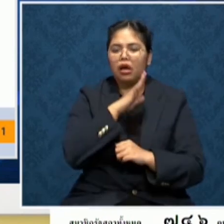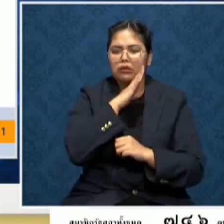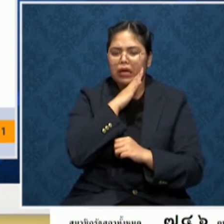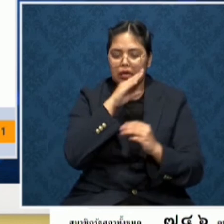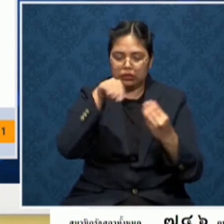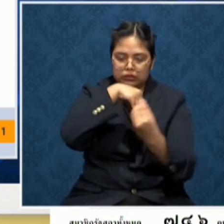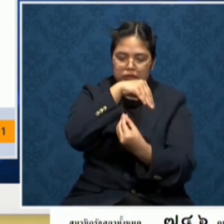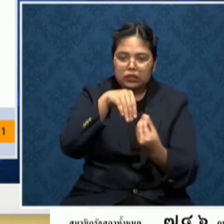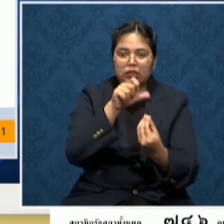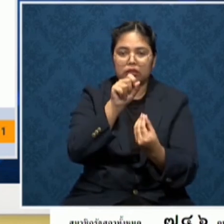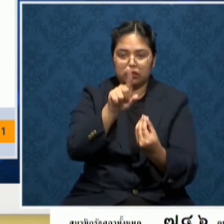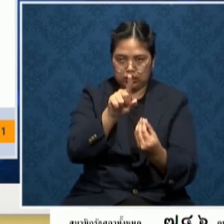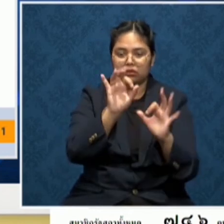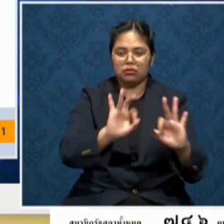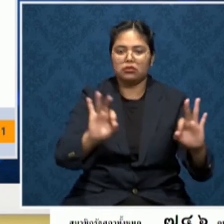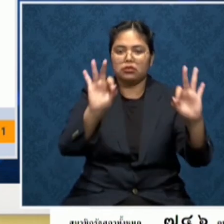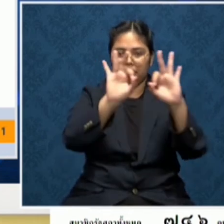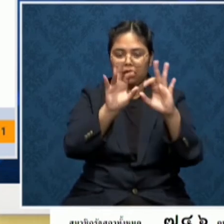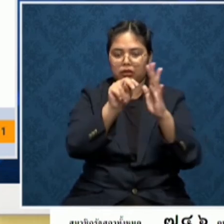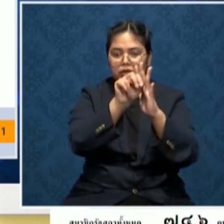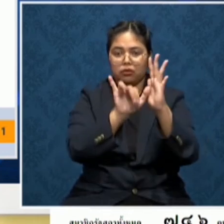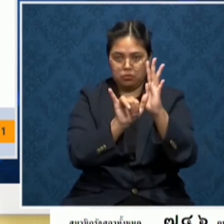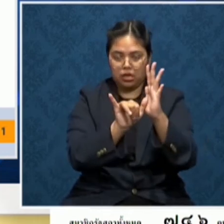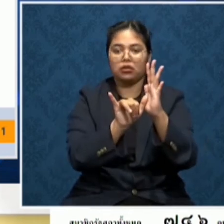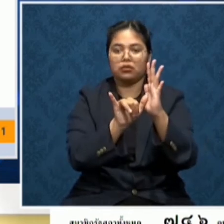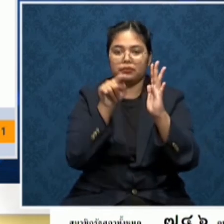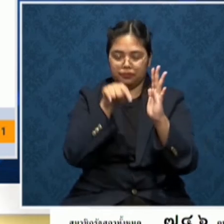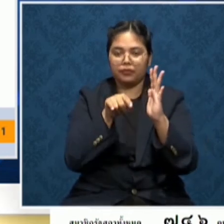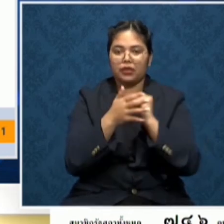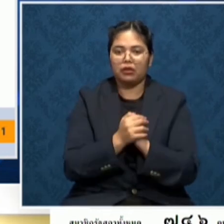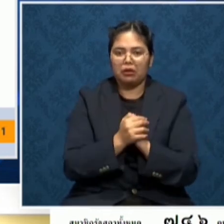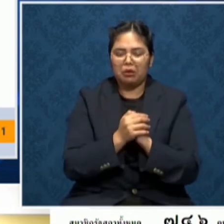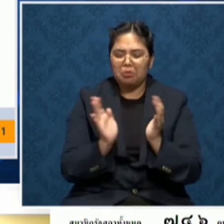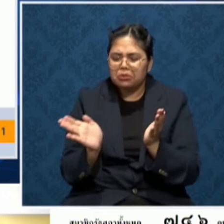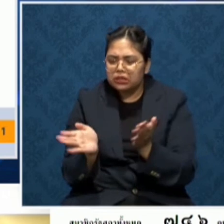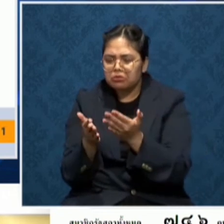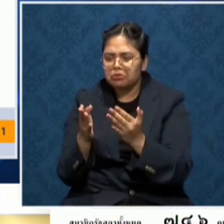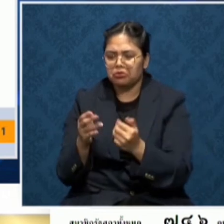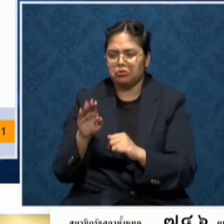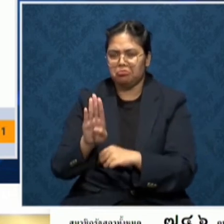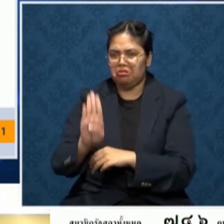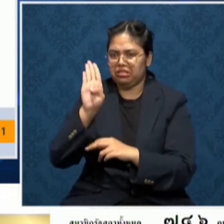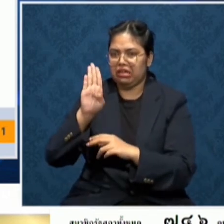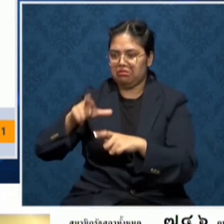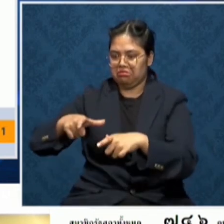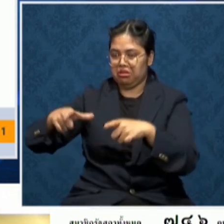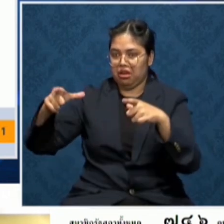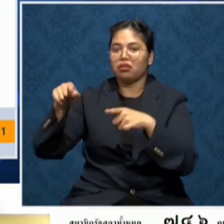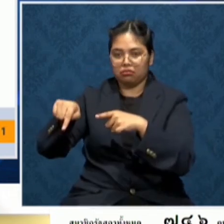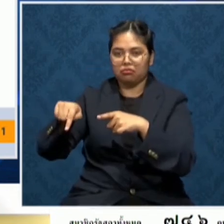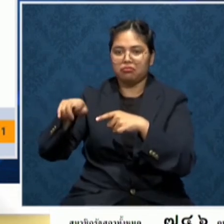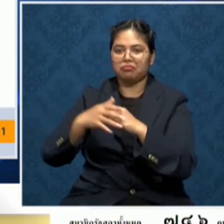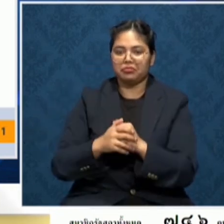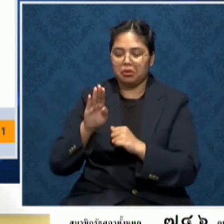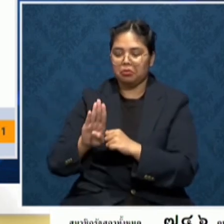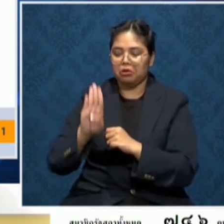สำคัญนโยบายหวังผลเร็วก็มักจะไปเอื้อนายทุนธุรกิจและกลุ่มผลประโยชน์ใหญ่หาย